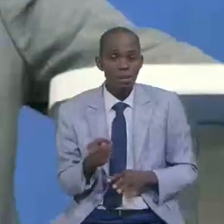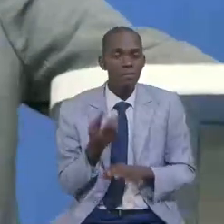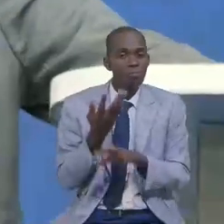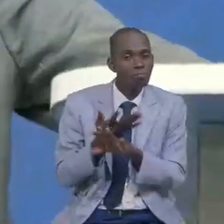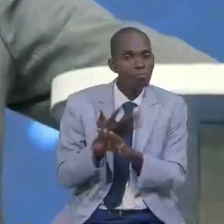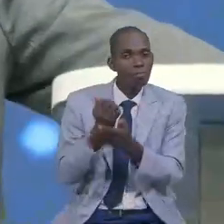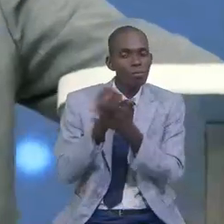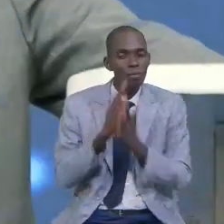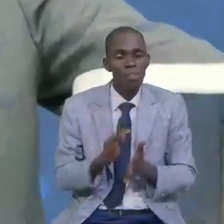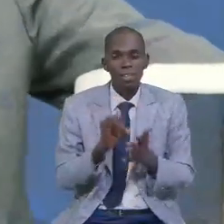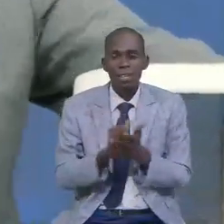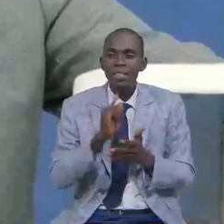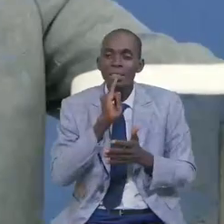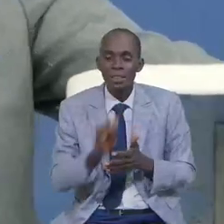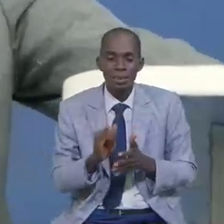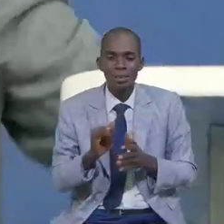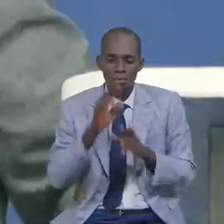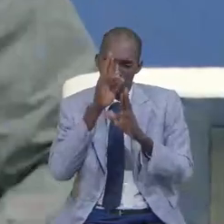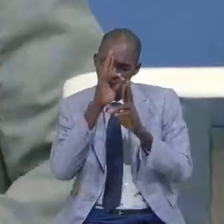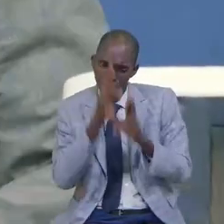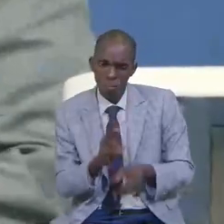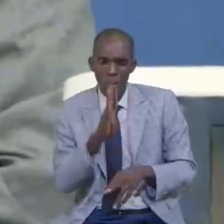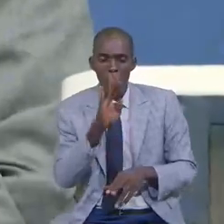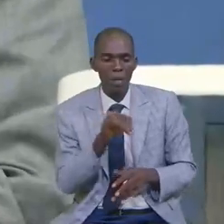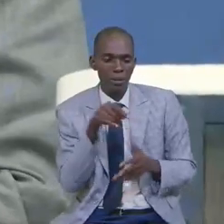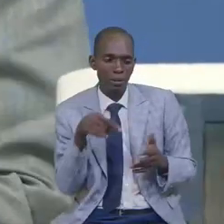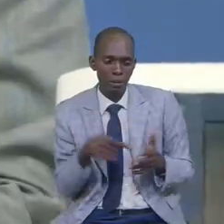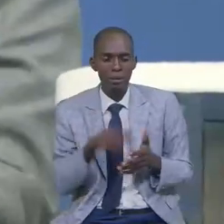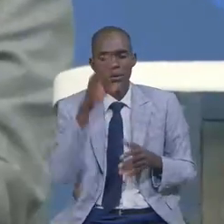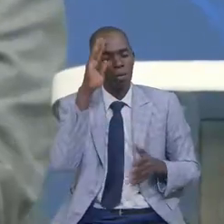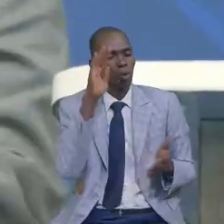respecté par cet homme, ce mari, un médiateur